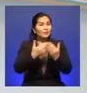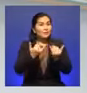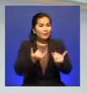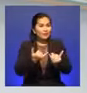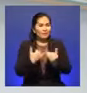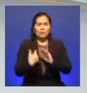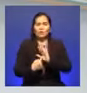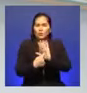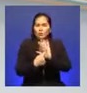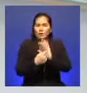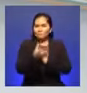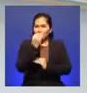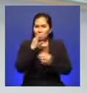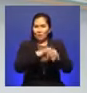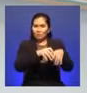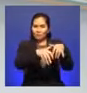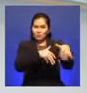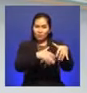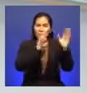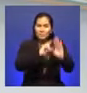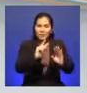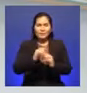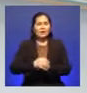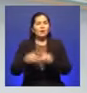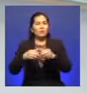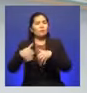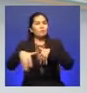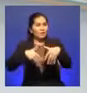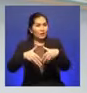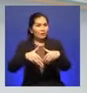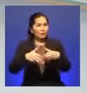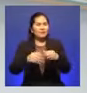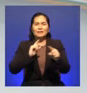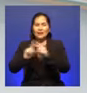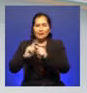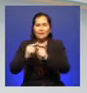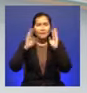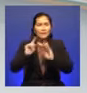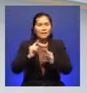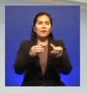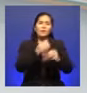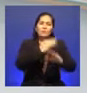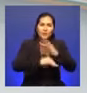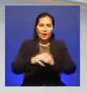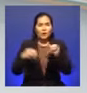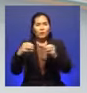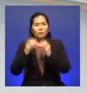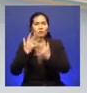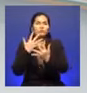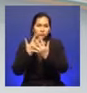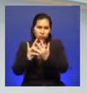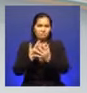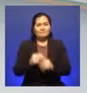กรณีศึกษาทั้งในระดับพื้นที่และในระดับกลุ่มประชากรต่างๆไม่ว่าจะเป็นกลุ่มคนพิการหรือผู้ต้องขังนะคะ